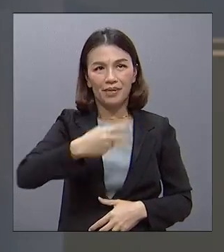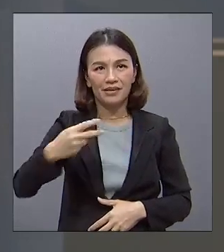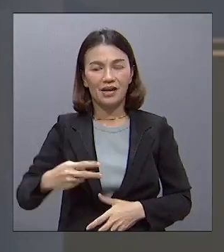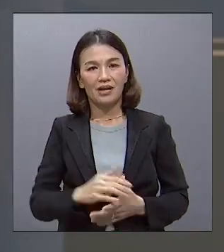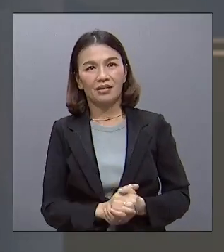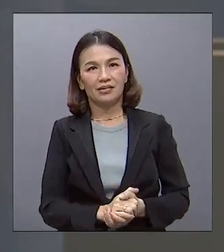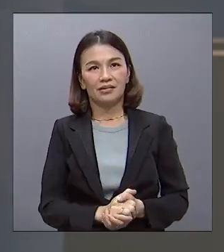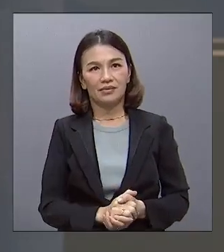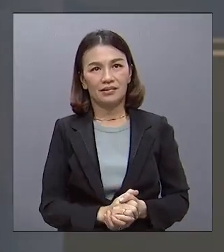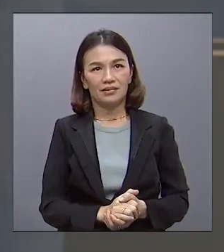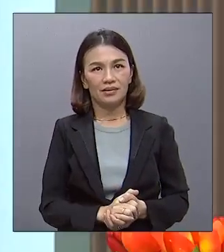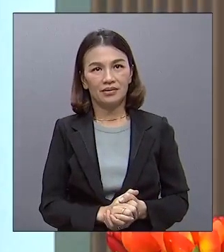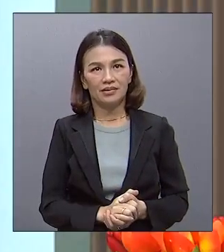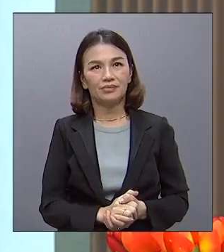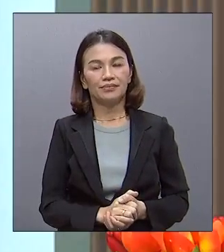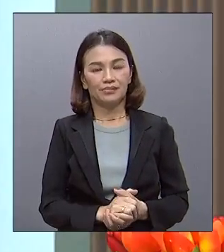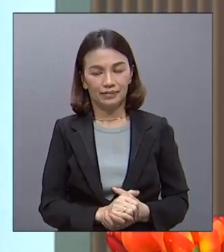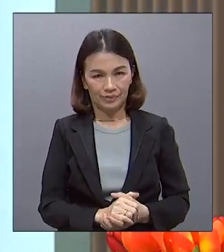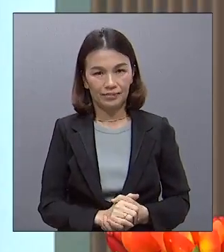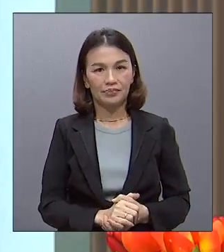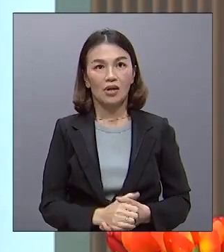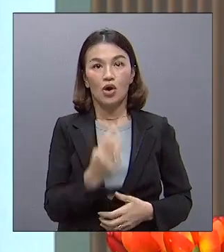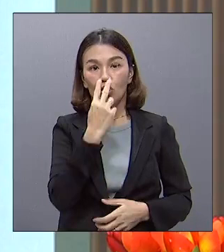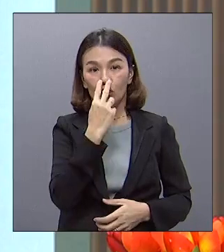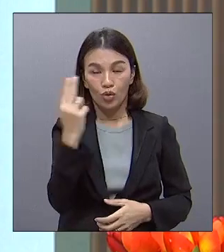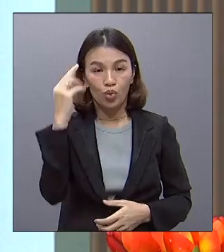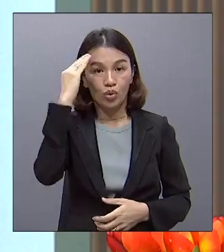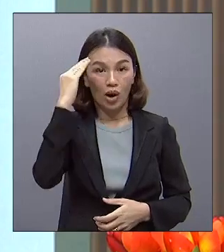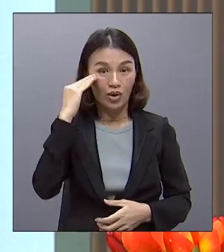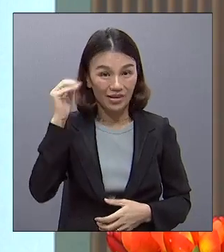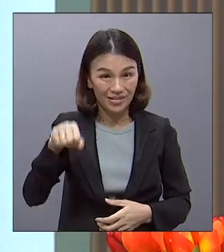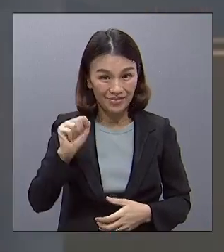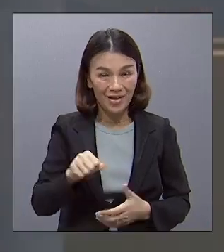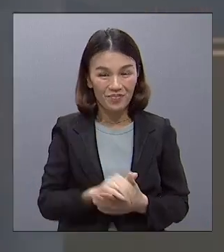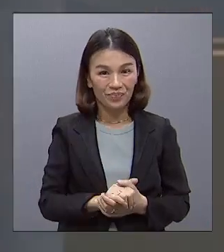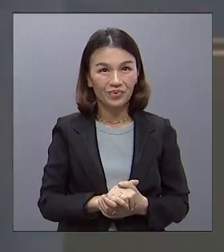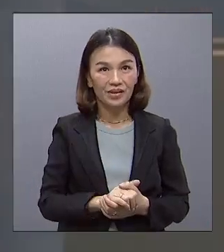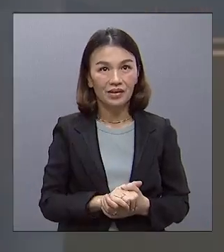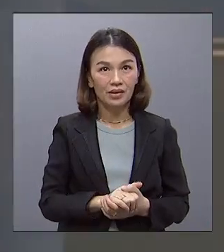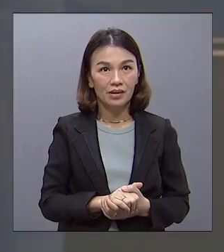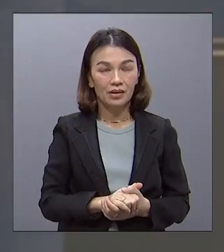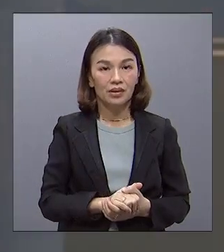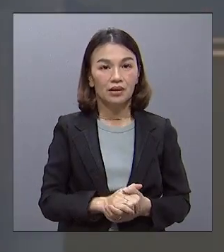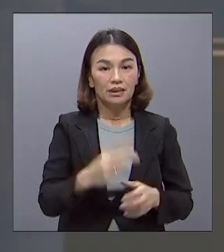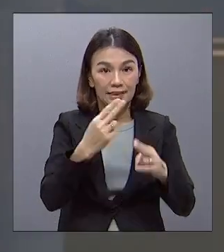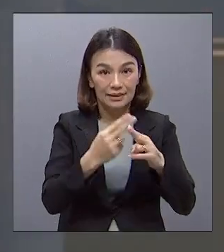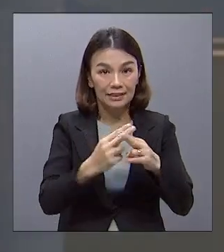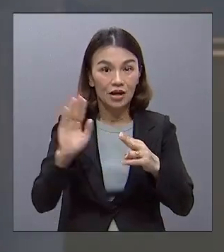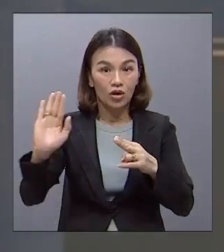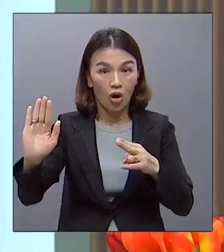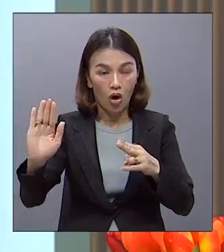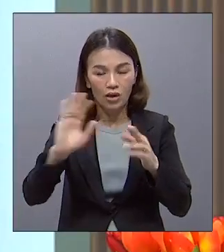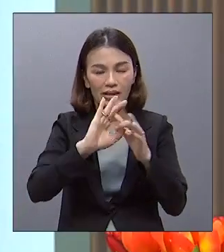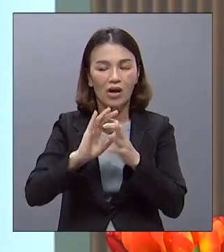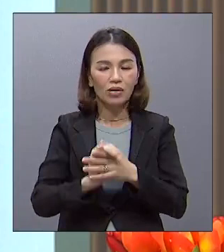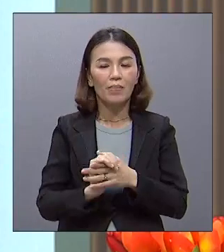เลยคุณผู้ชมแสดงว่าดูเกาหลีเยอะและดูศัพท์อุ๊ยเราชื่อ accountของคุณกิ๊กเค้ามีภาษาเกาหลีต่อไทยด้วยเกาหลี